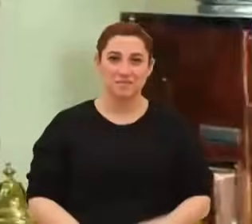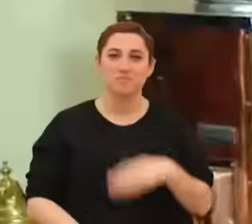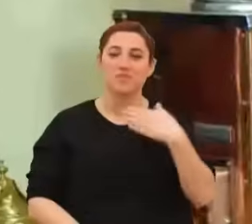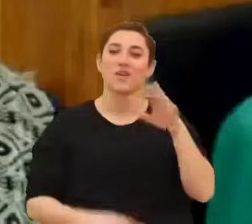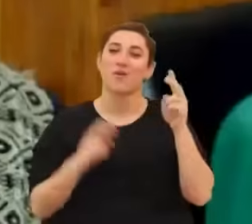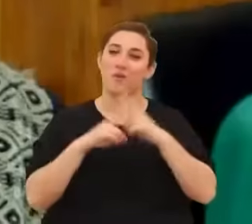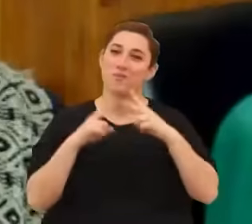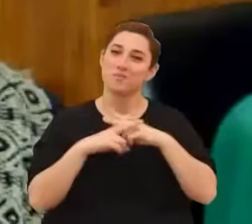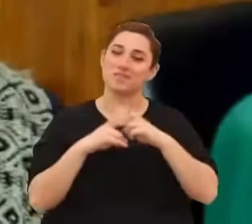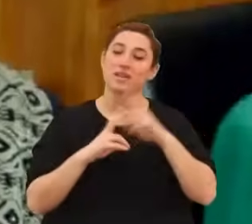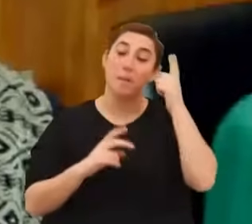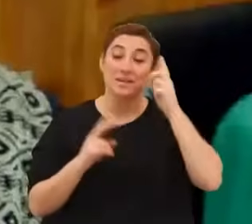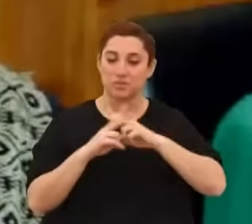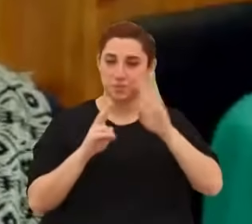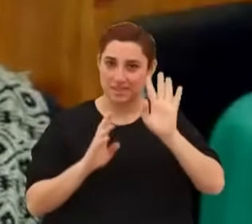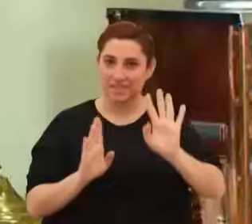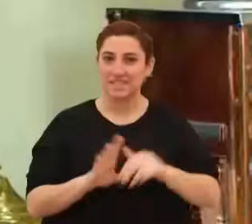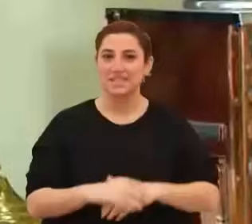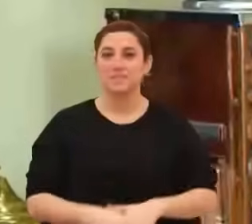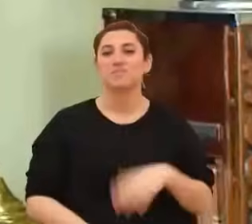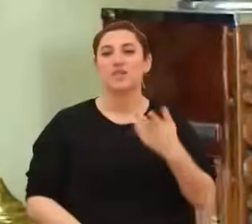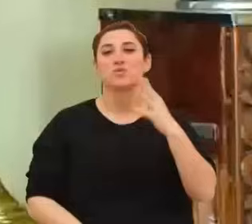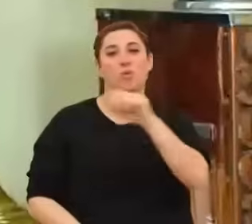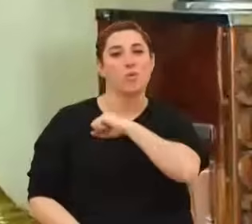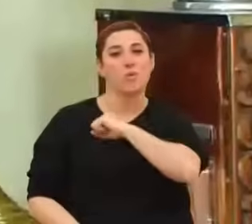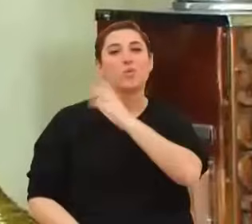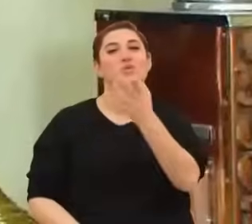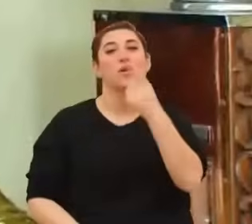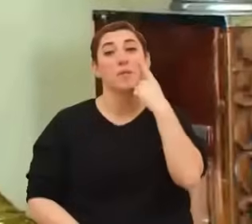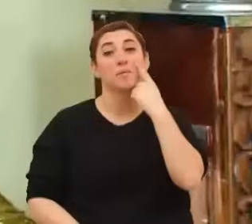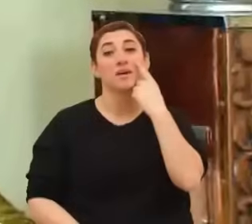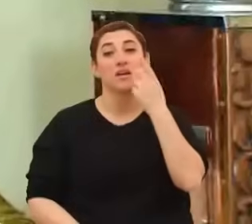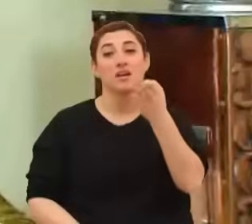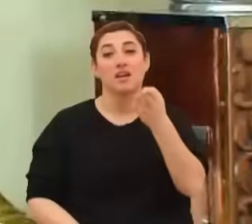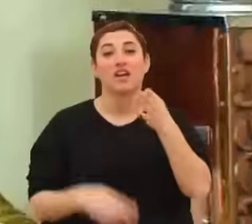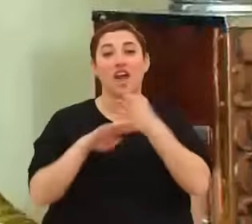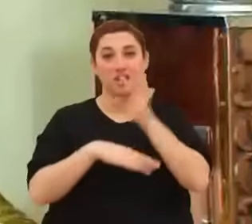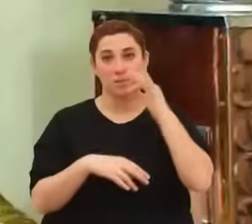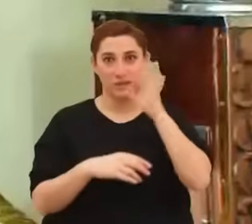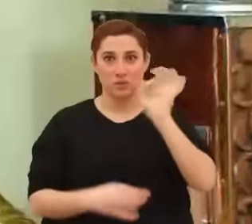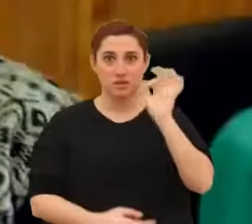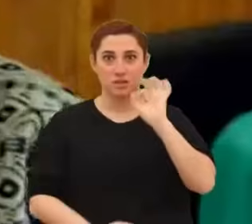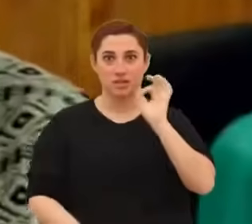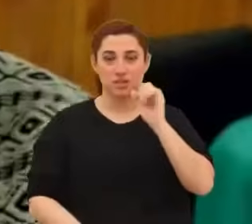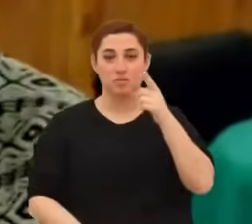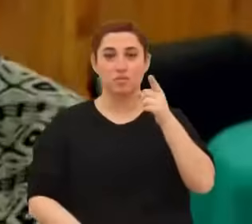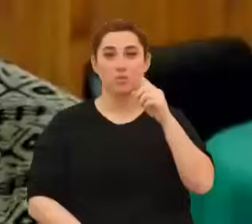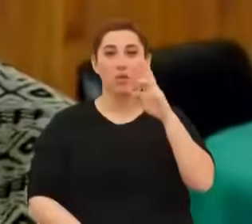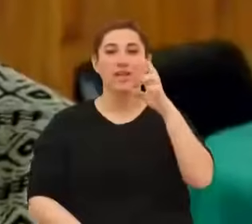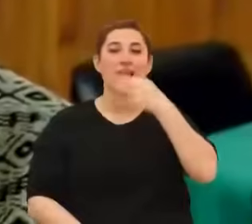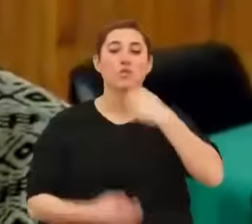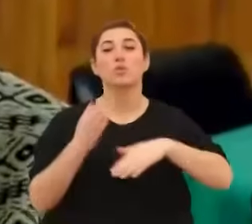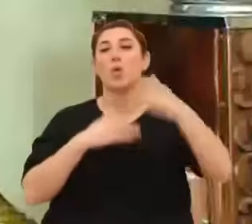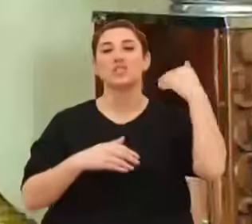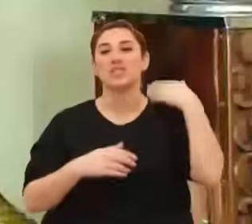Ya komiserim aman başkomiserim. Ya amma tırstınız ha. Bak bak. Gerçeğe benziyor değil mi? Bu 12 Eylül